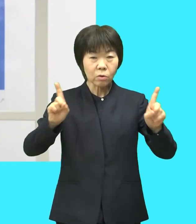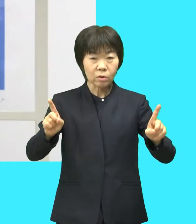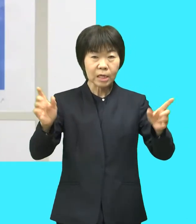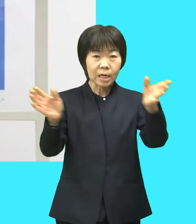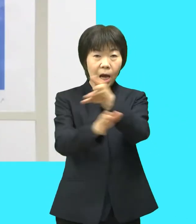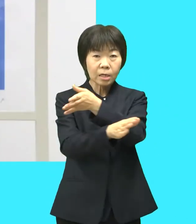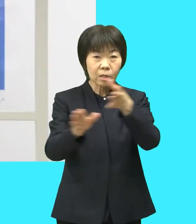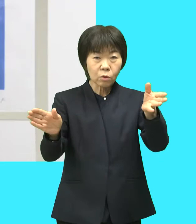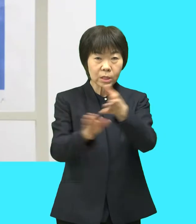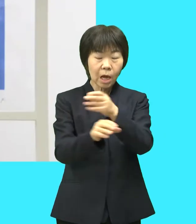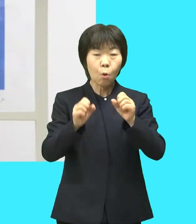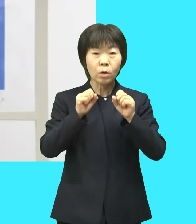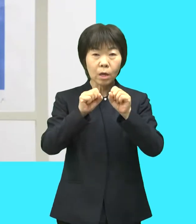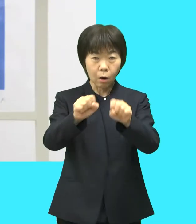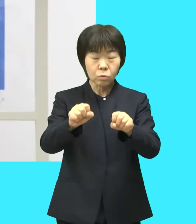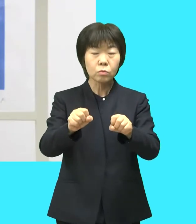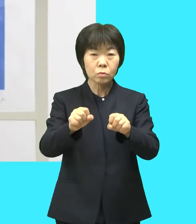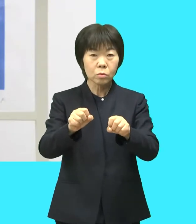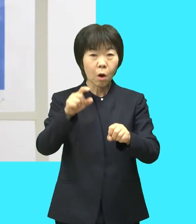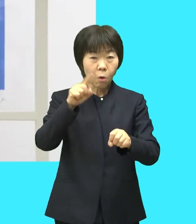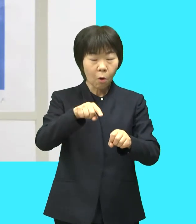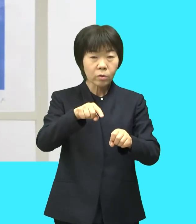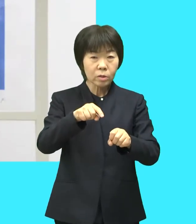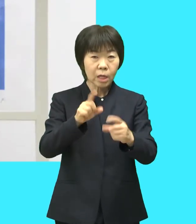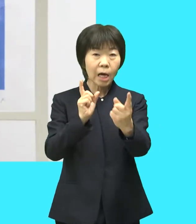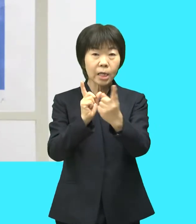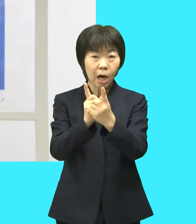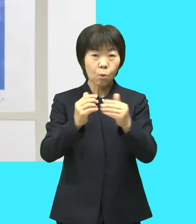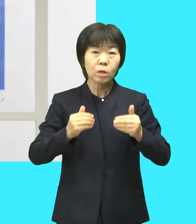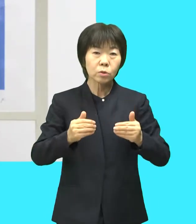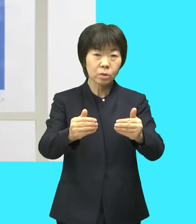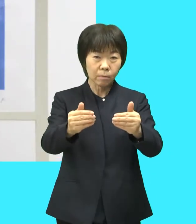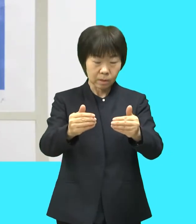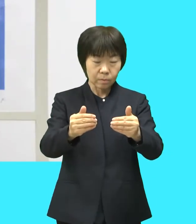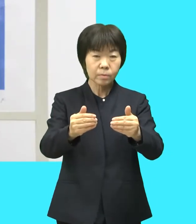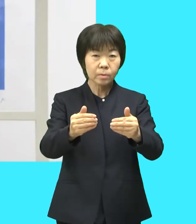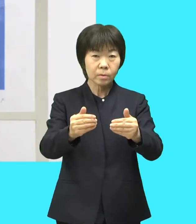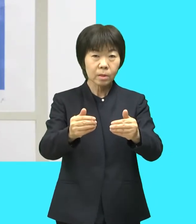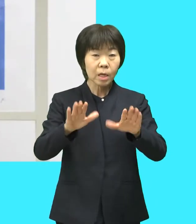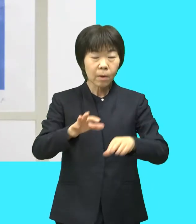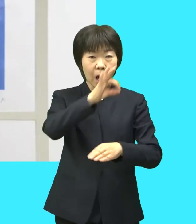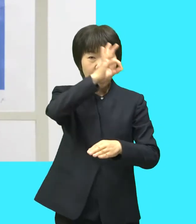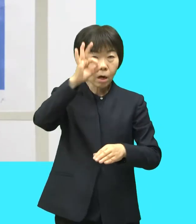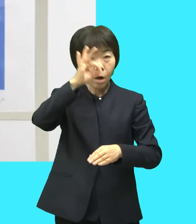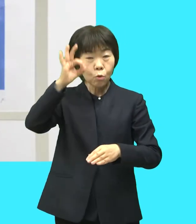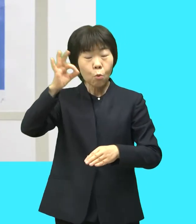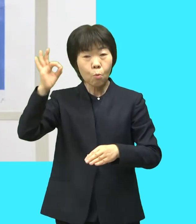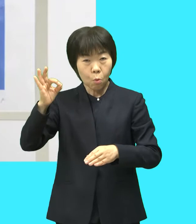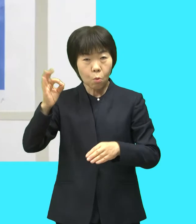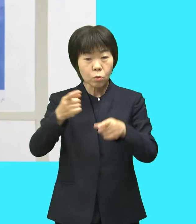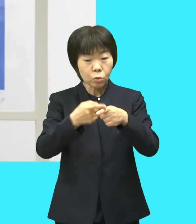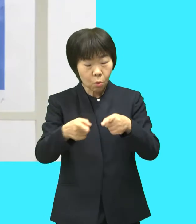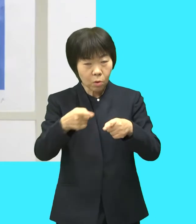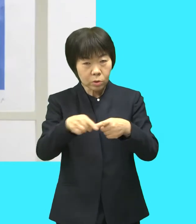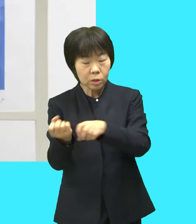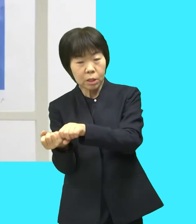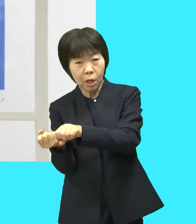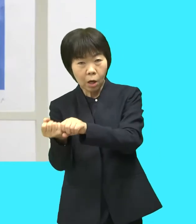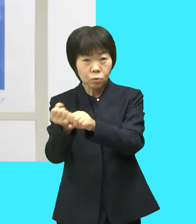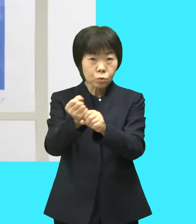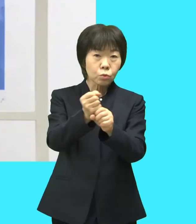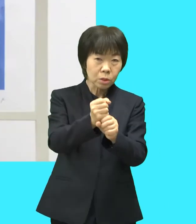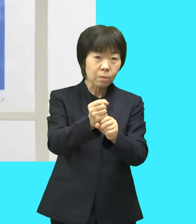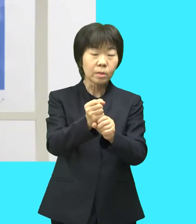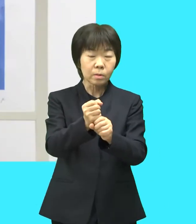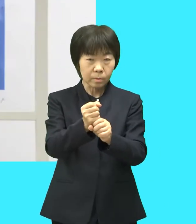ながら行う、こういった再生が進んでおります。また今観光の方も徐々に回復が進んでお